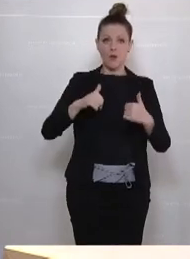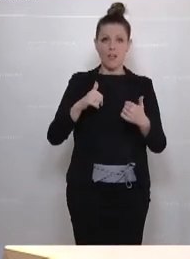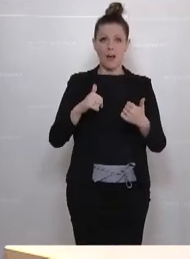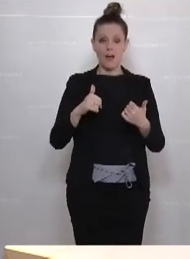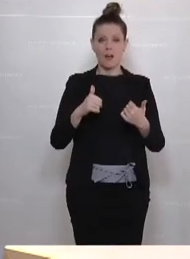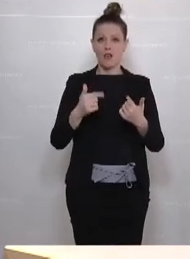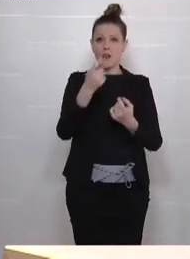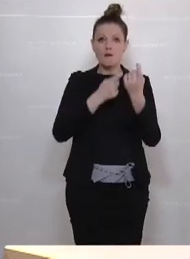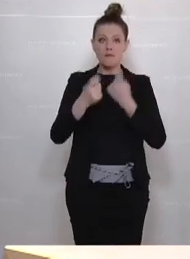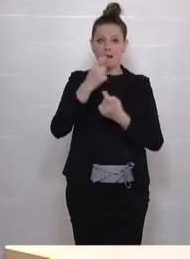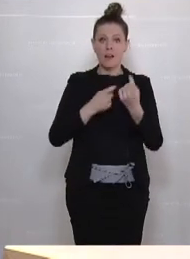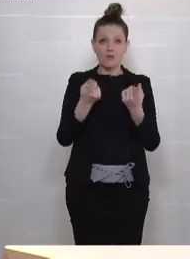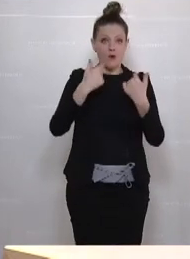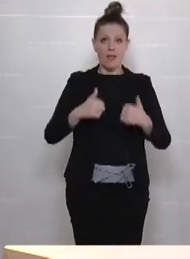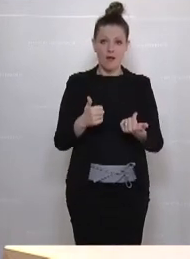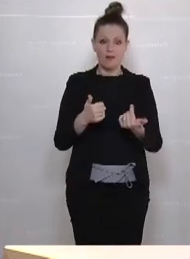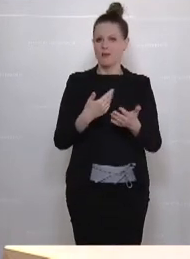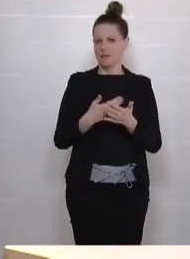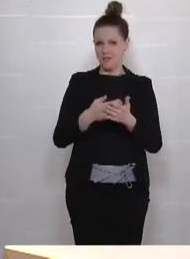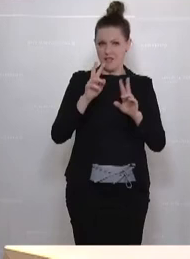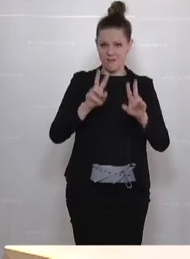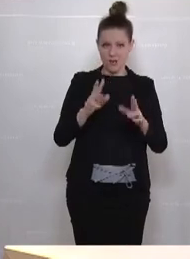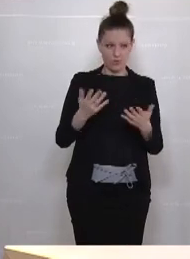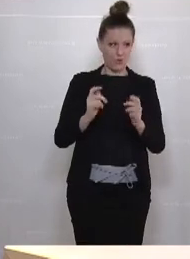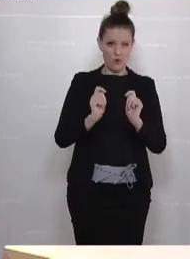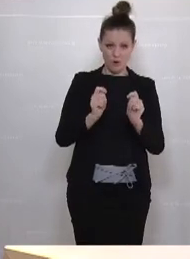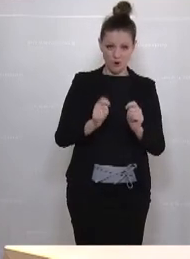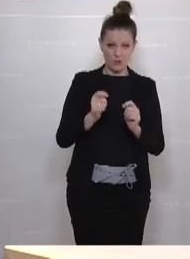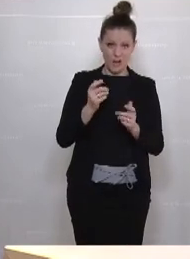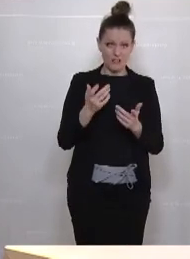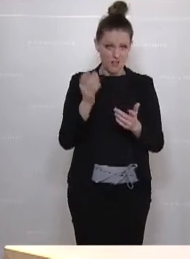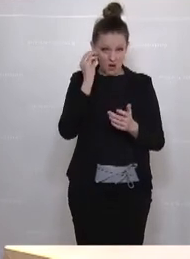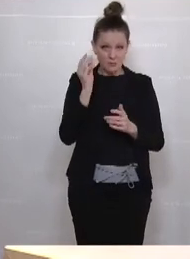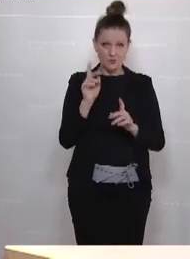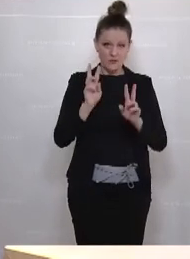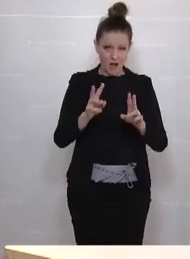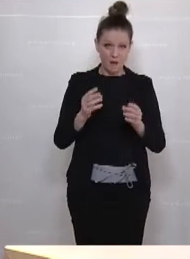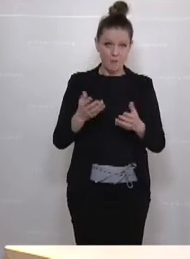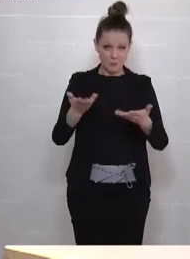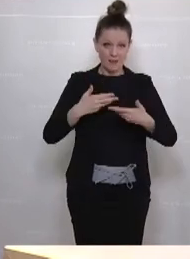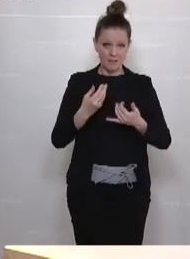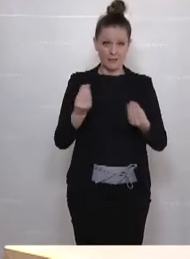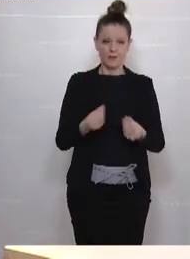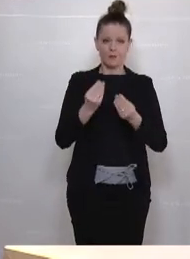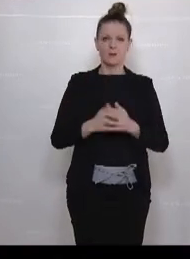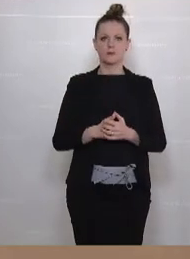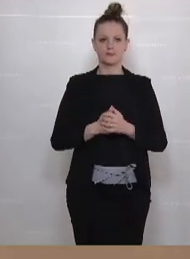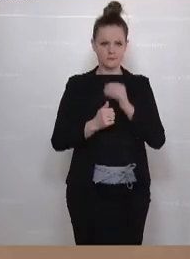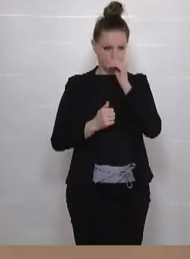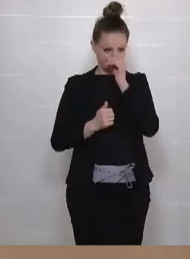der Migrant kommt. Also glauben Sie wirklich, dass diese Vorschläge uns jetzt vorwärts bringen? Ich bin ganz bei Ihnen. Wir sollten hier nicht das